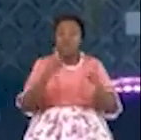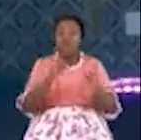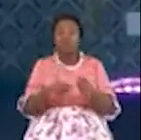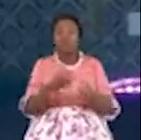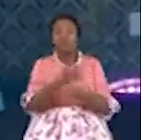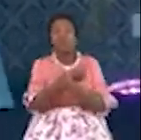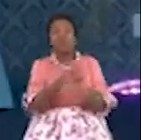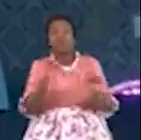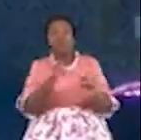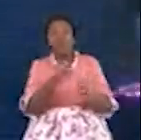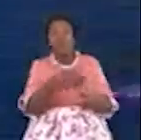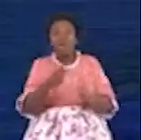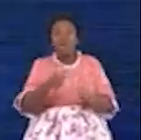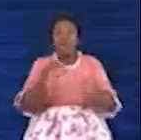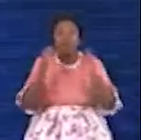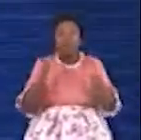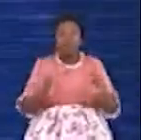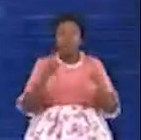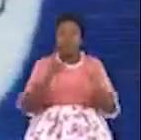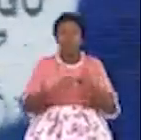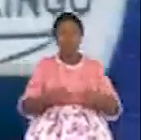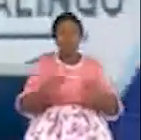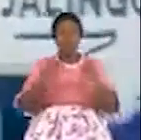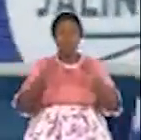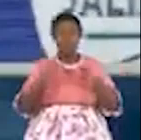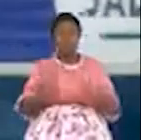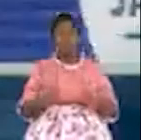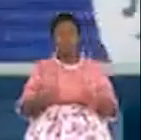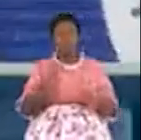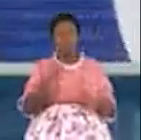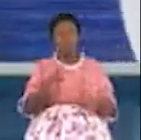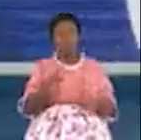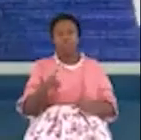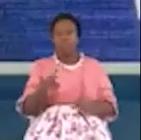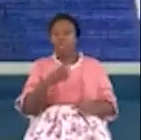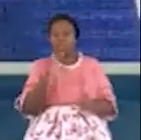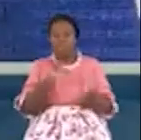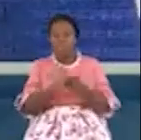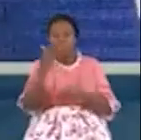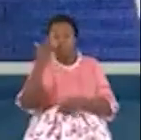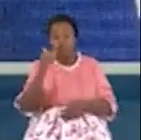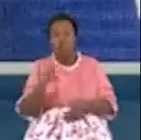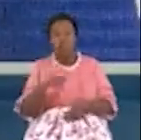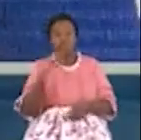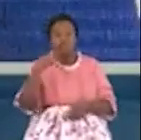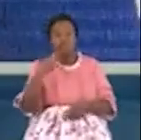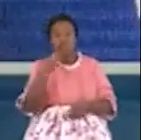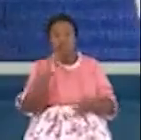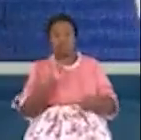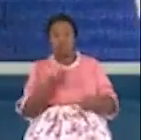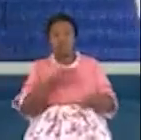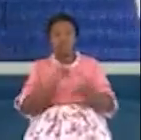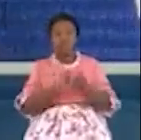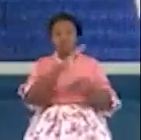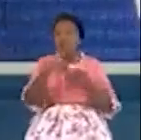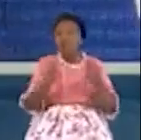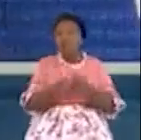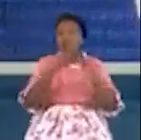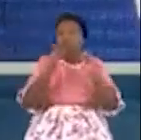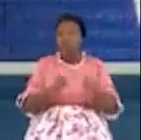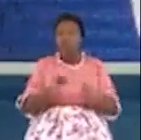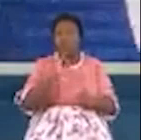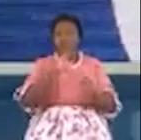na ike nke ịgbaga ume. Kamere o ji si, ike niile enyewo m ya